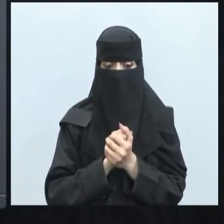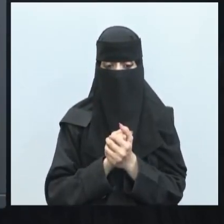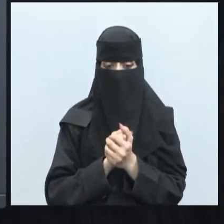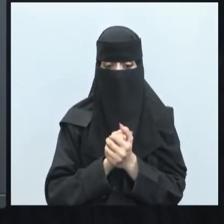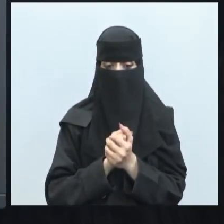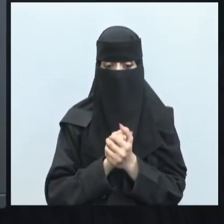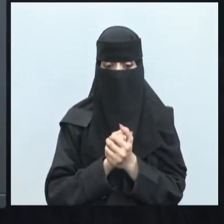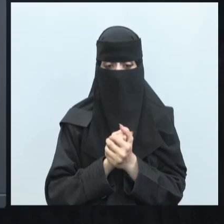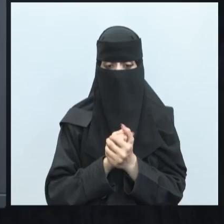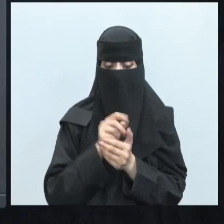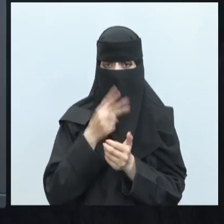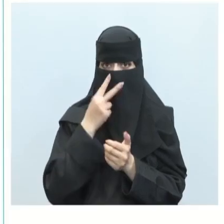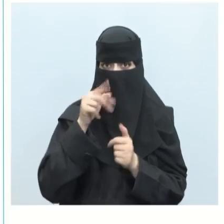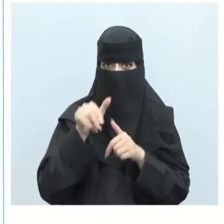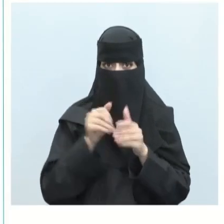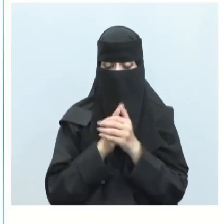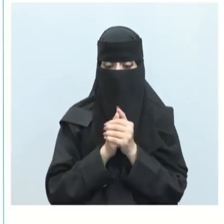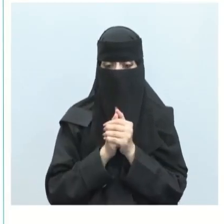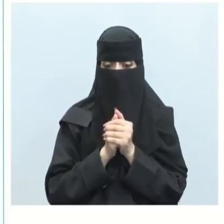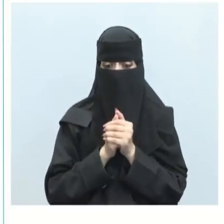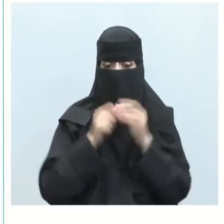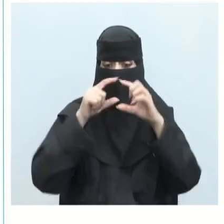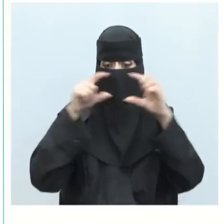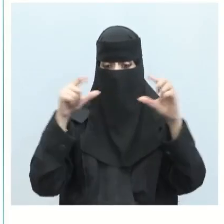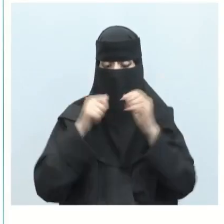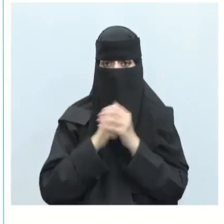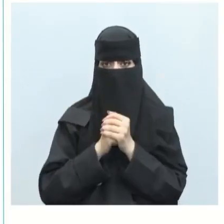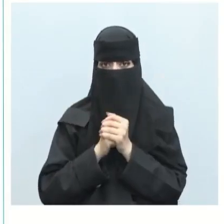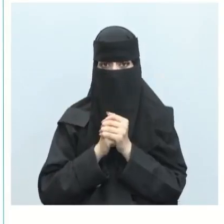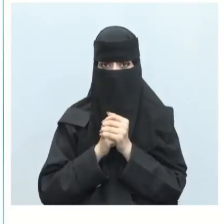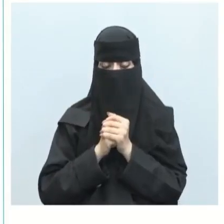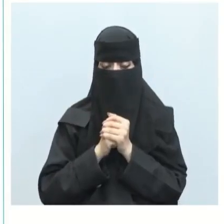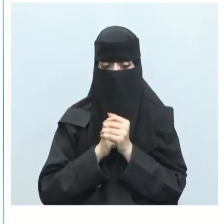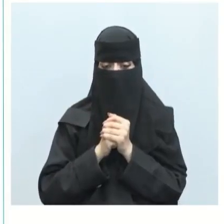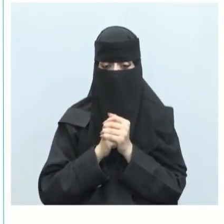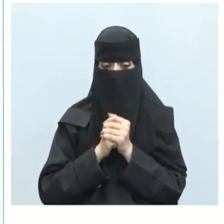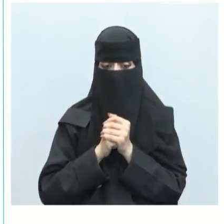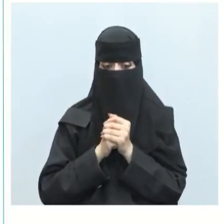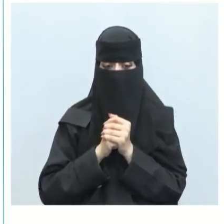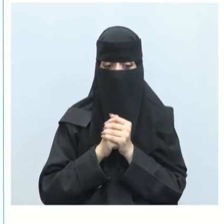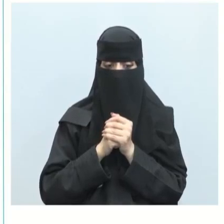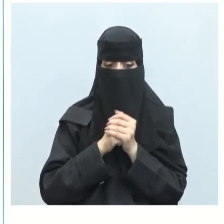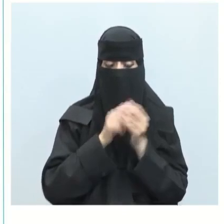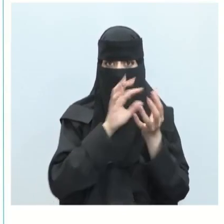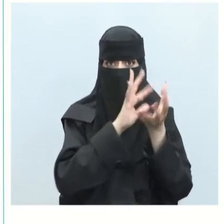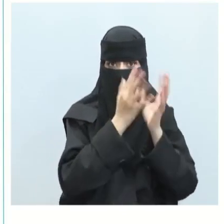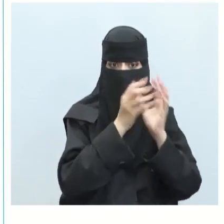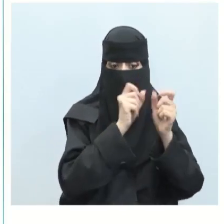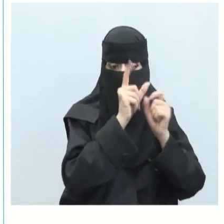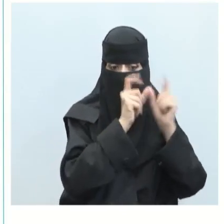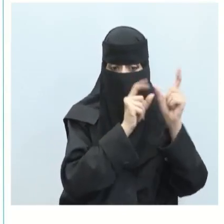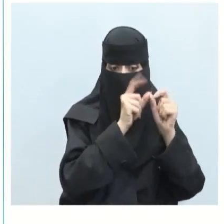امن نشاهد هنا هذا الرسم التمثيلي للمستخدم الذي يقوم باستخدام الشبكه الافتراضيه